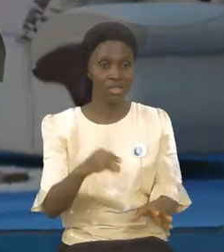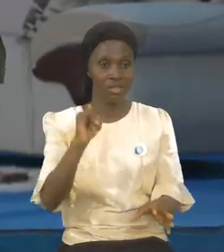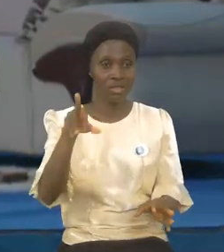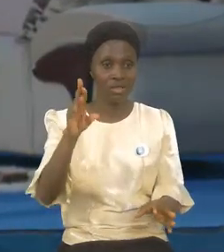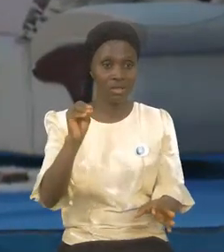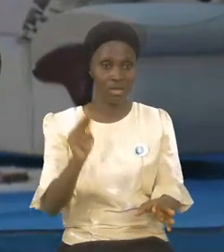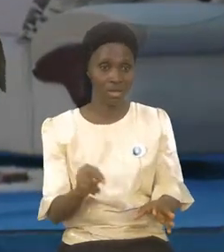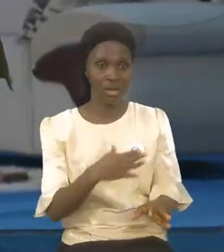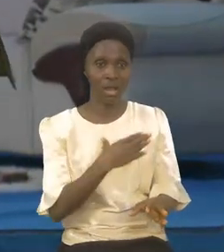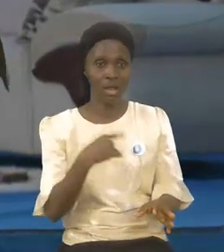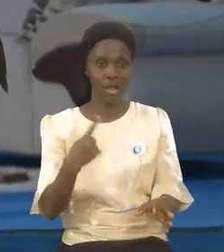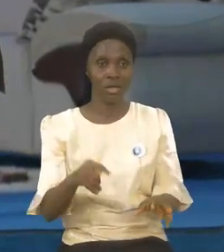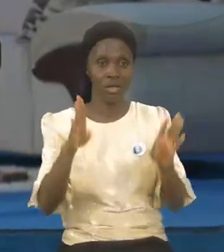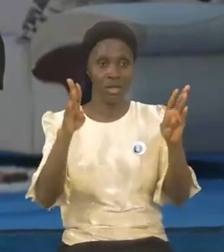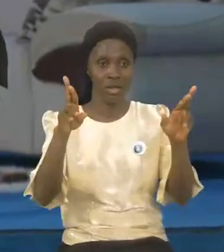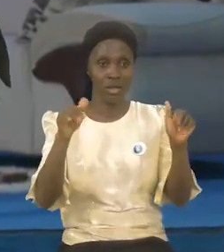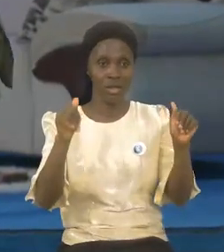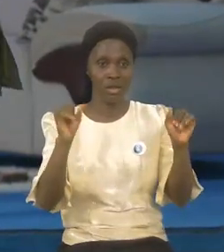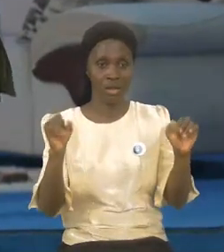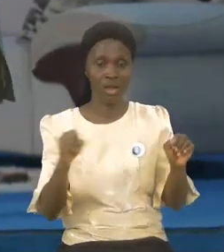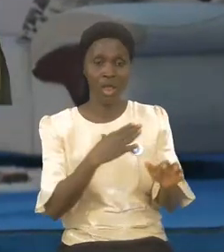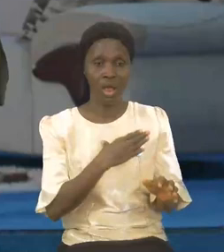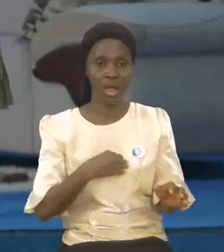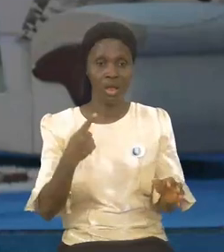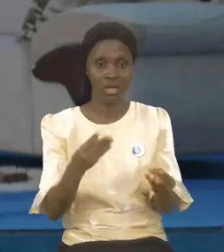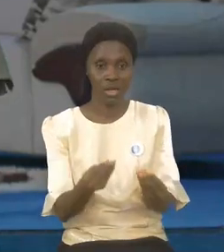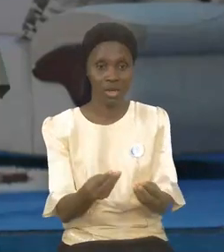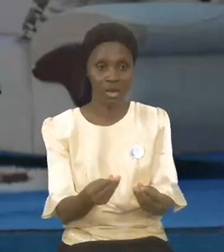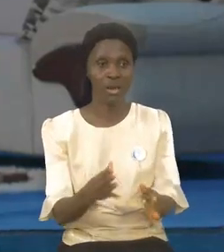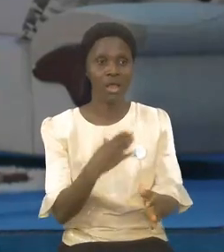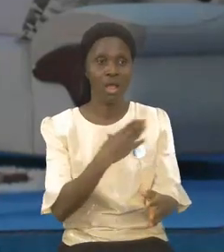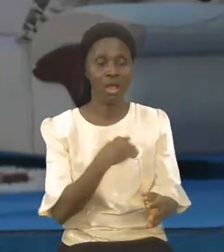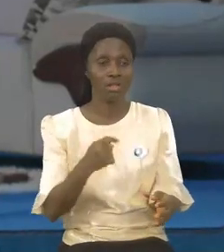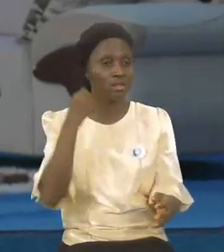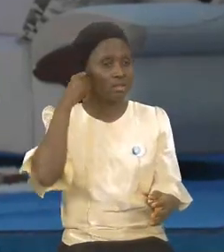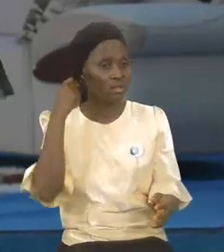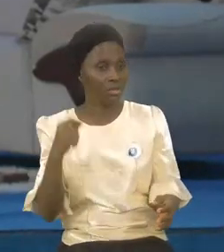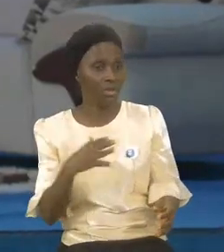l'airain, l'argile, l'argent et l'or.